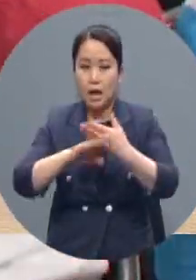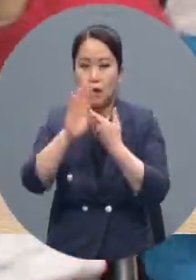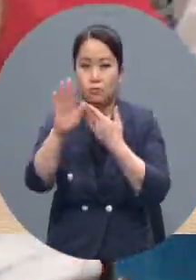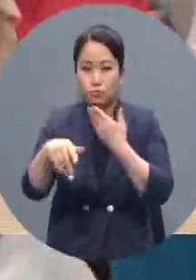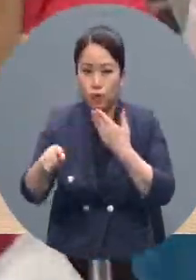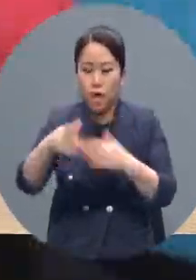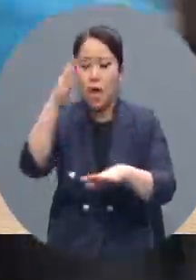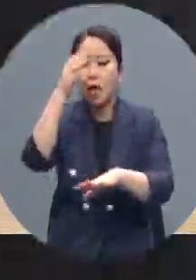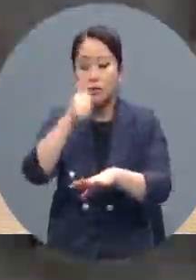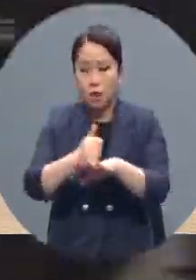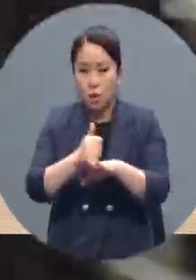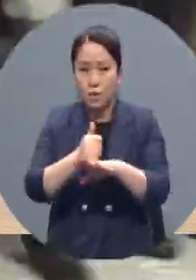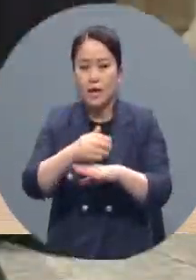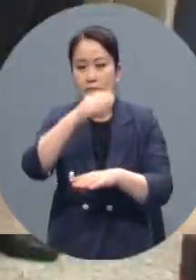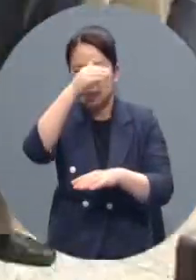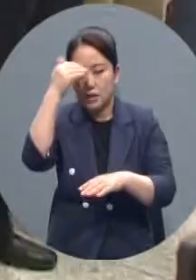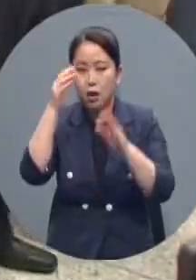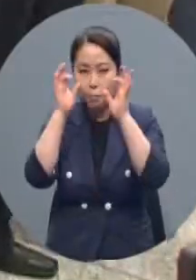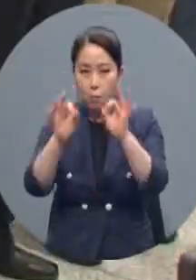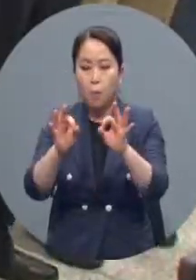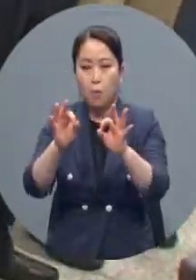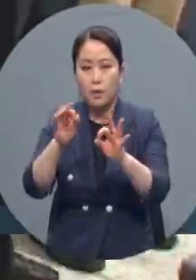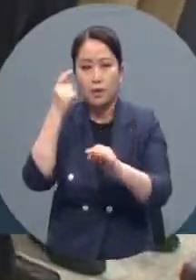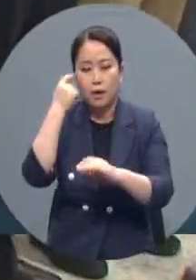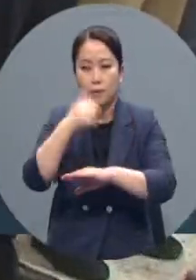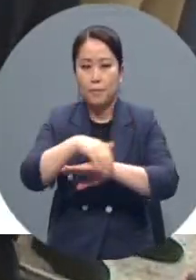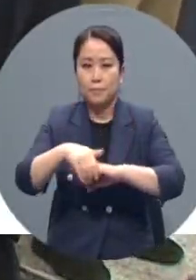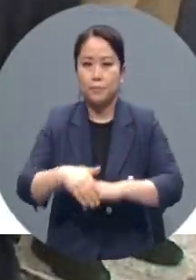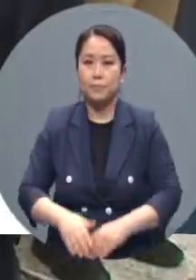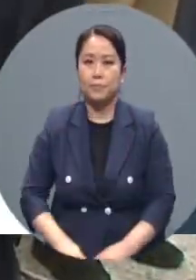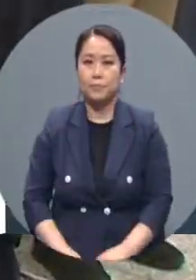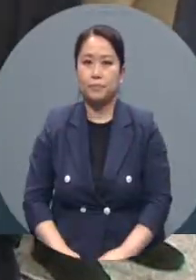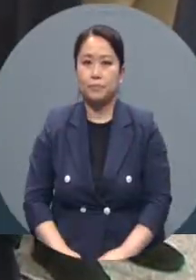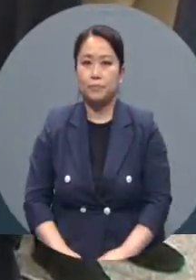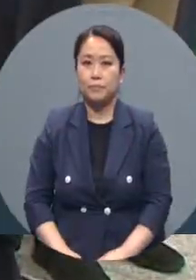지금까지 박형준 후보 선거사무실에서 MBC 뉴스 유재민입니다.